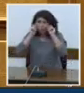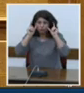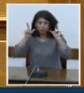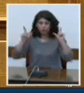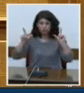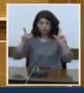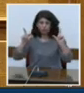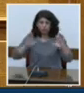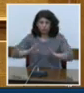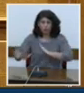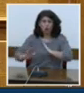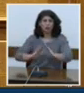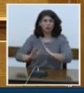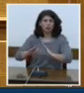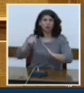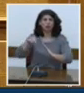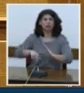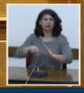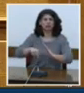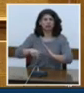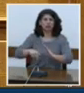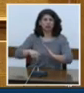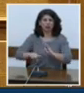γίνει αρένα κομματικών μονομαχιών.